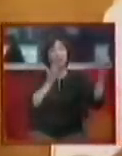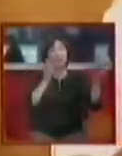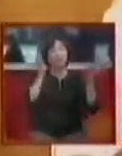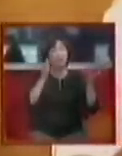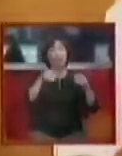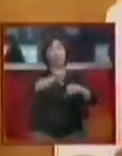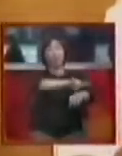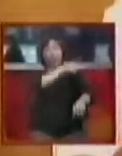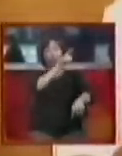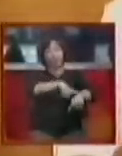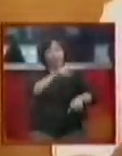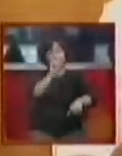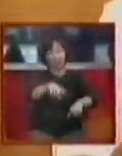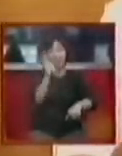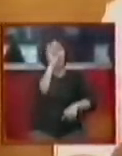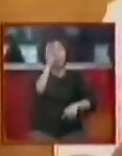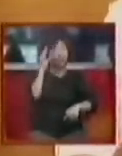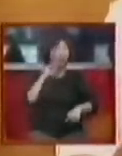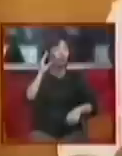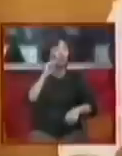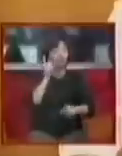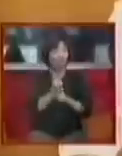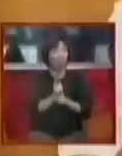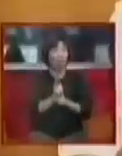nang napapakinabangan ng Pilipino,